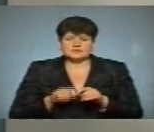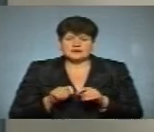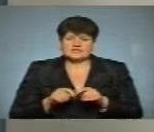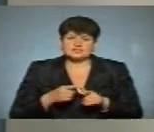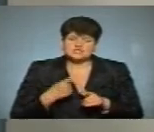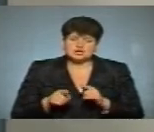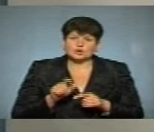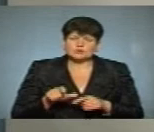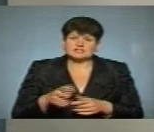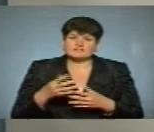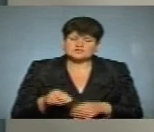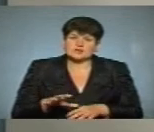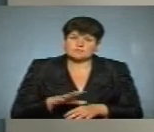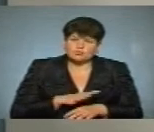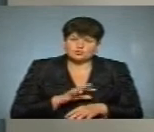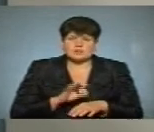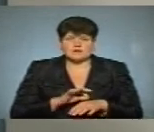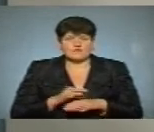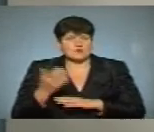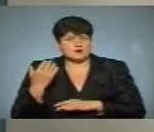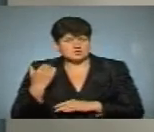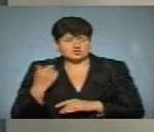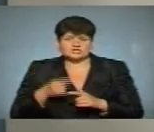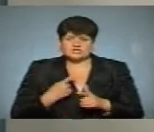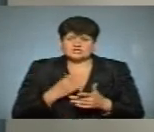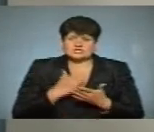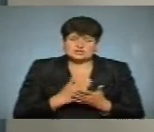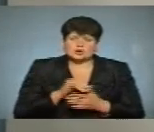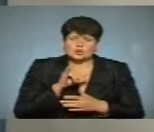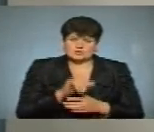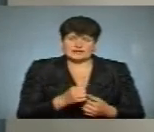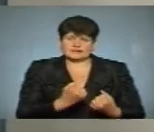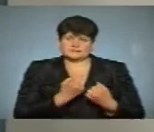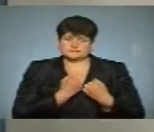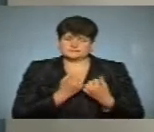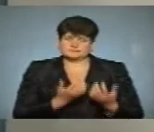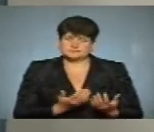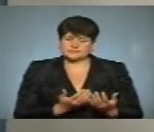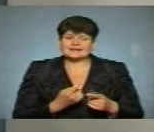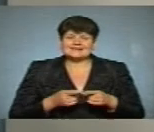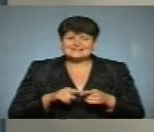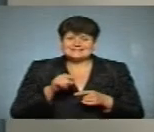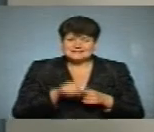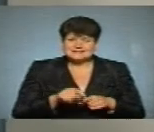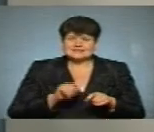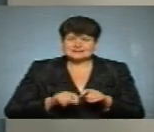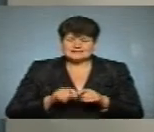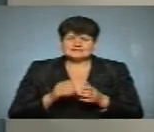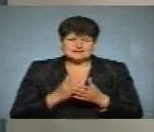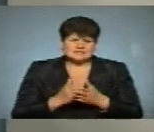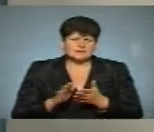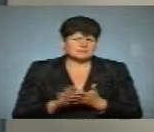людина перехворіла вже на COVID-19 і чи є в неї в крові антитіла. Ці тести є на сьогоднішній день